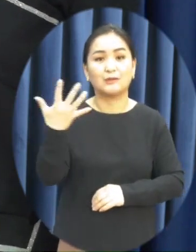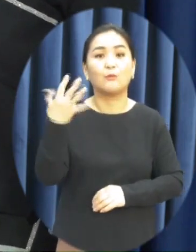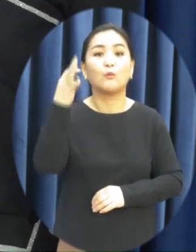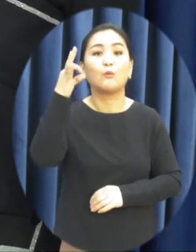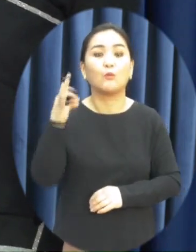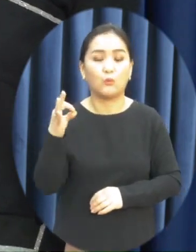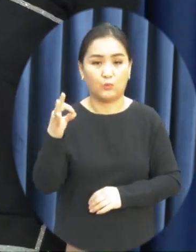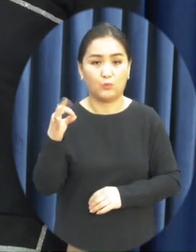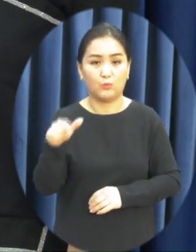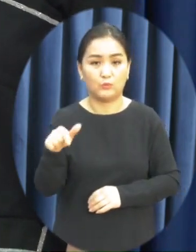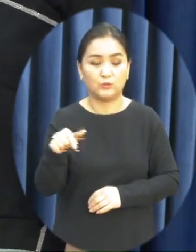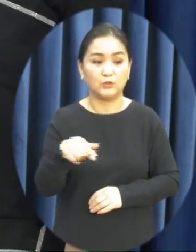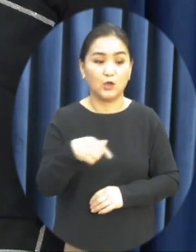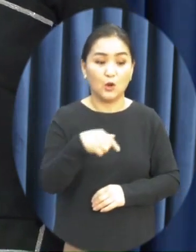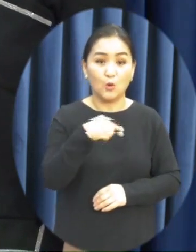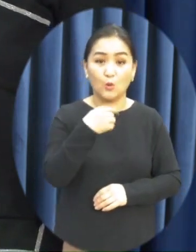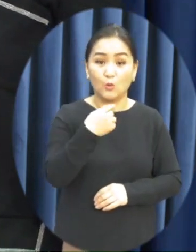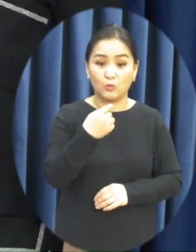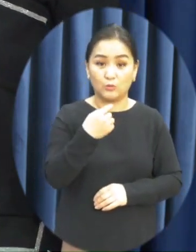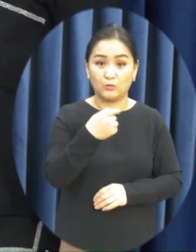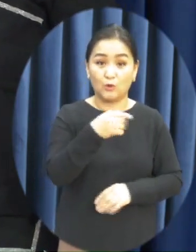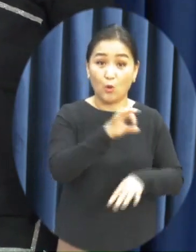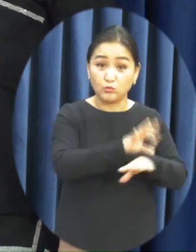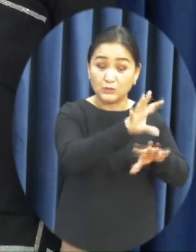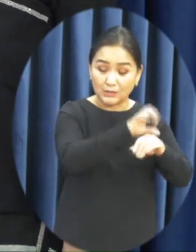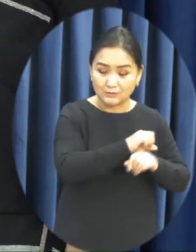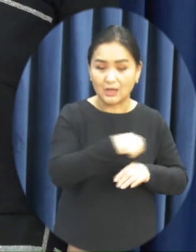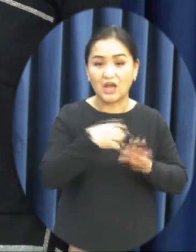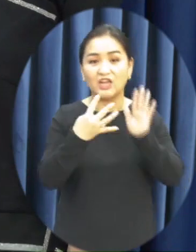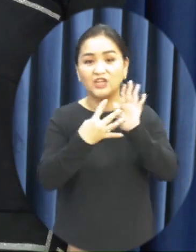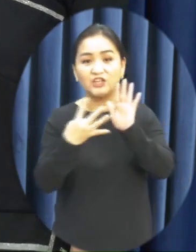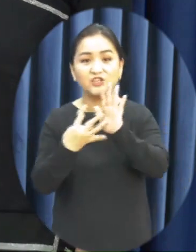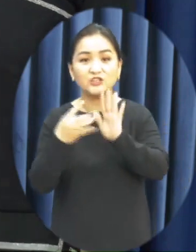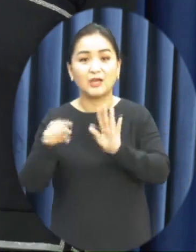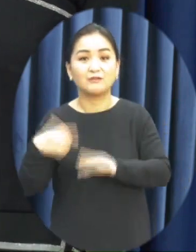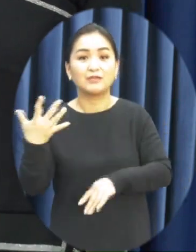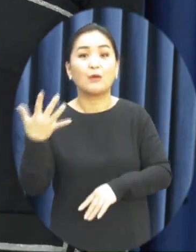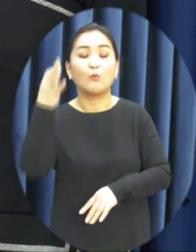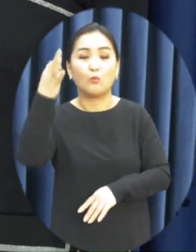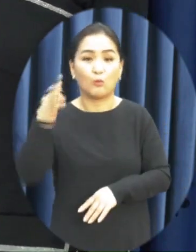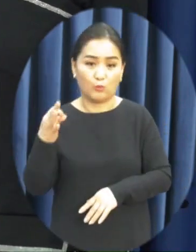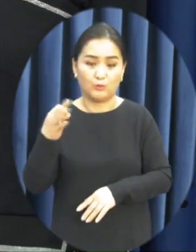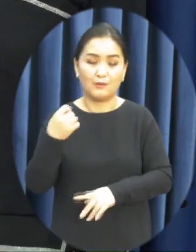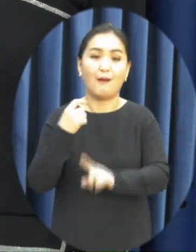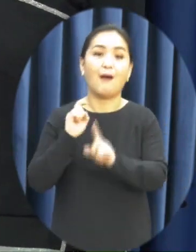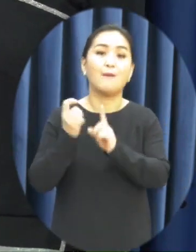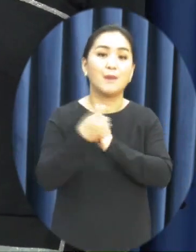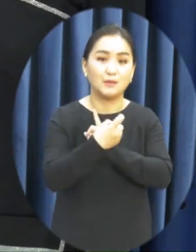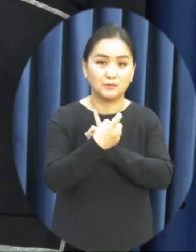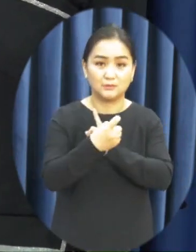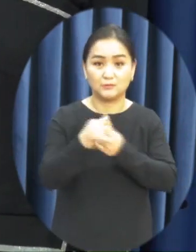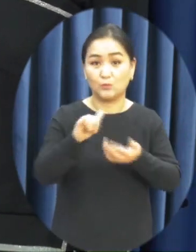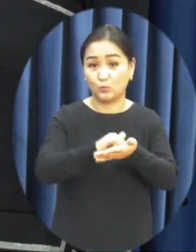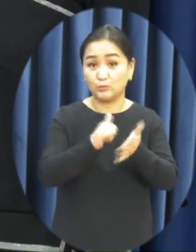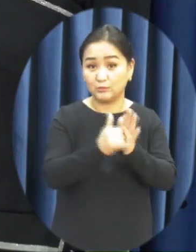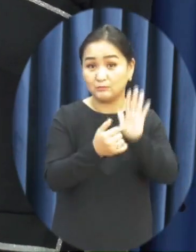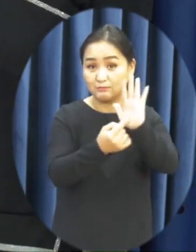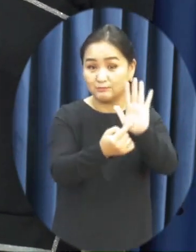རེད པའི